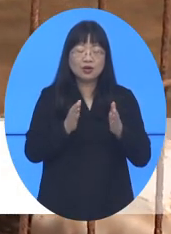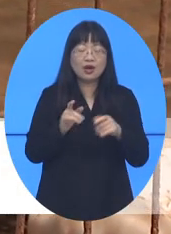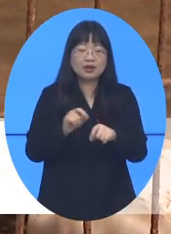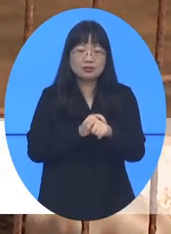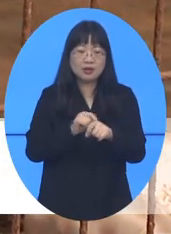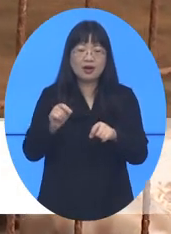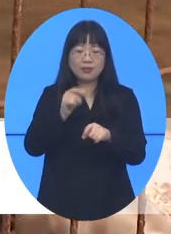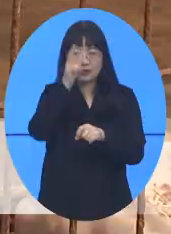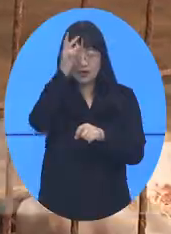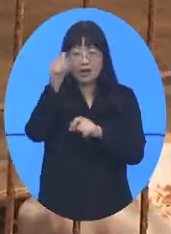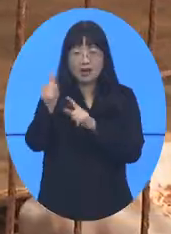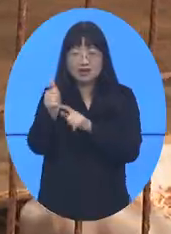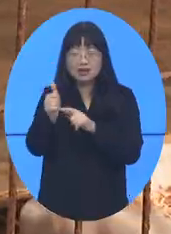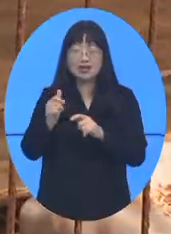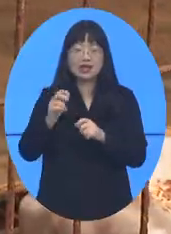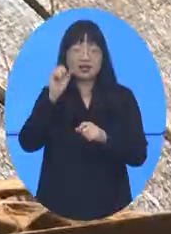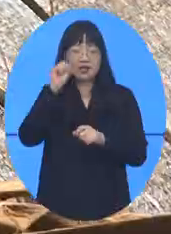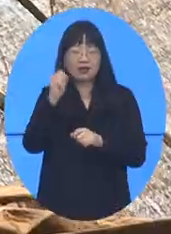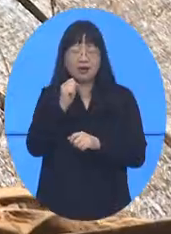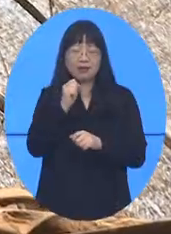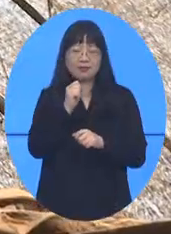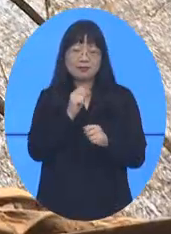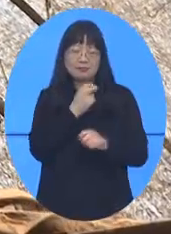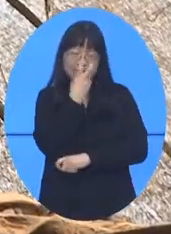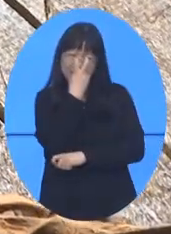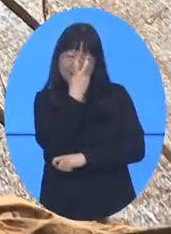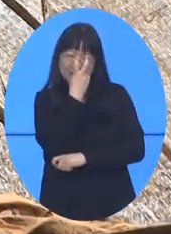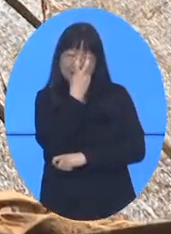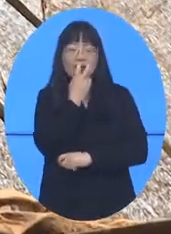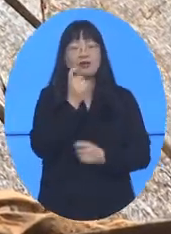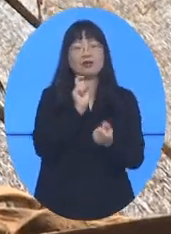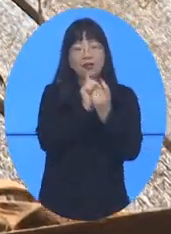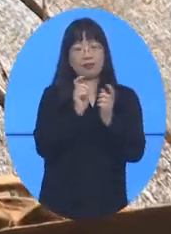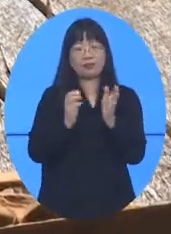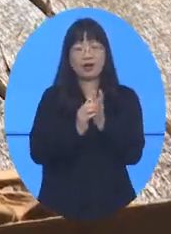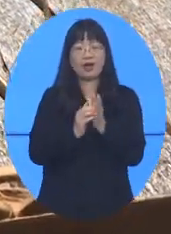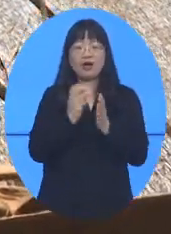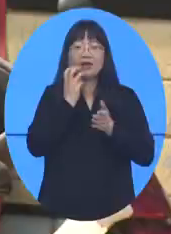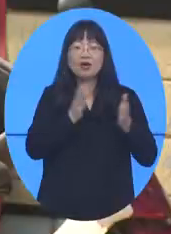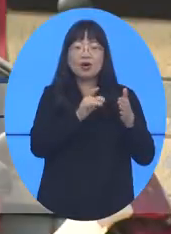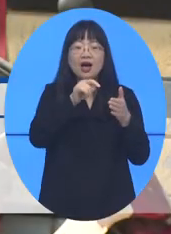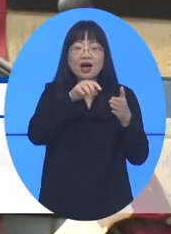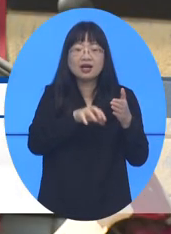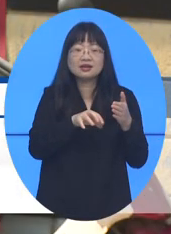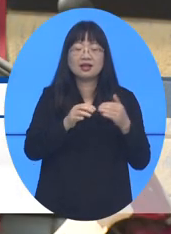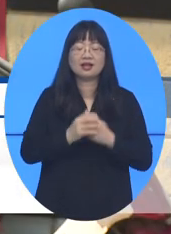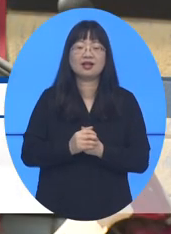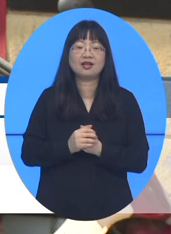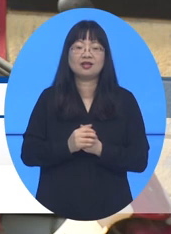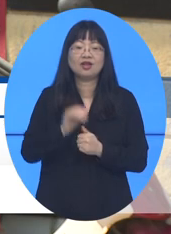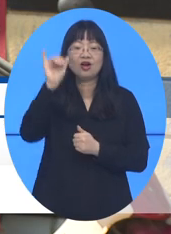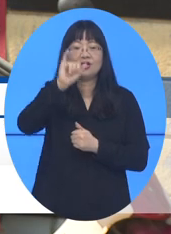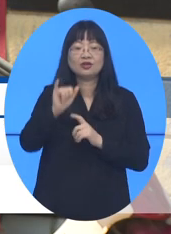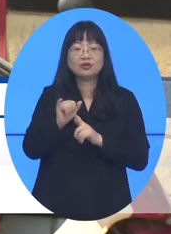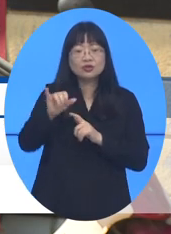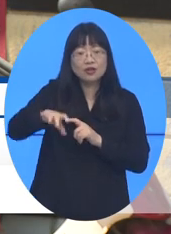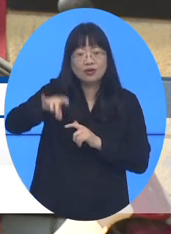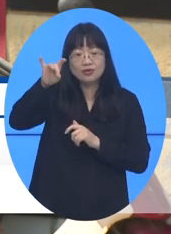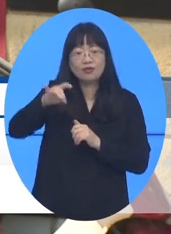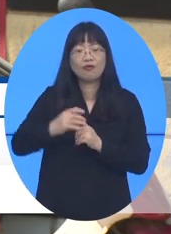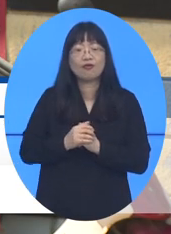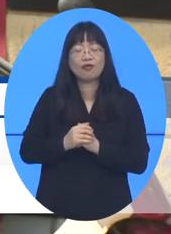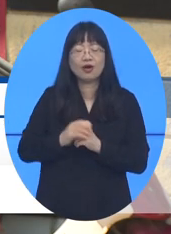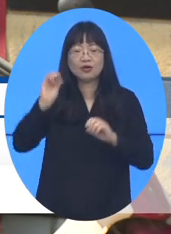경기도 특별사법경찰단이 새벽 시간 잠복 수사한 결과 도살 현장을 적발한 겁니다. 경기도에서는 그